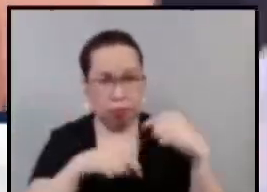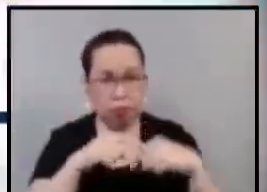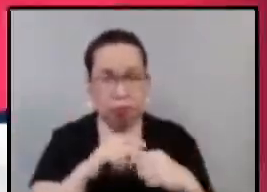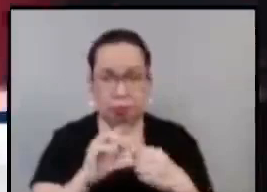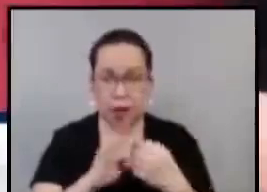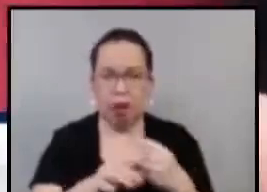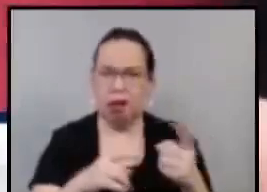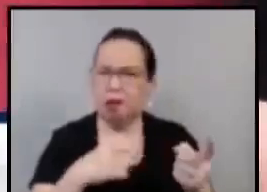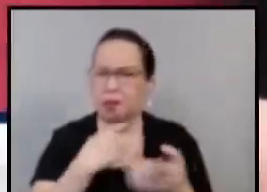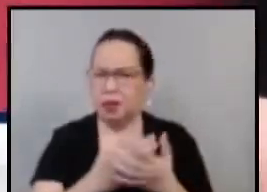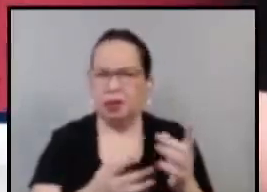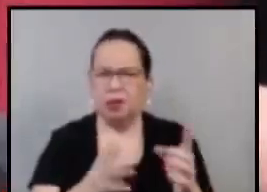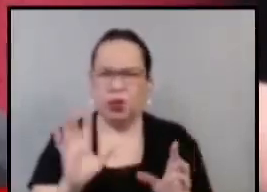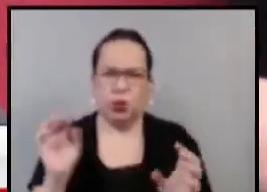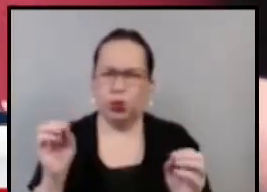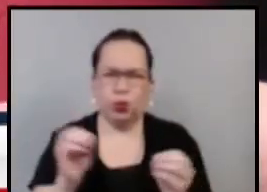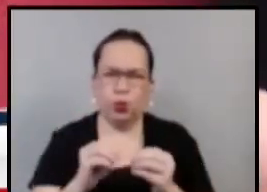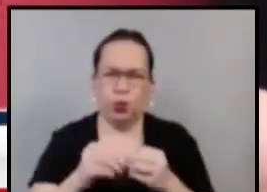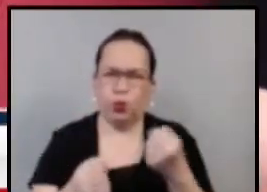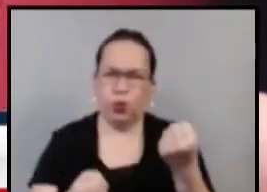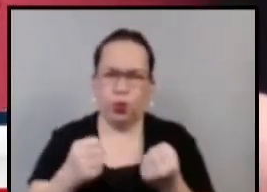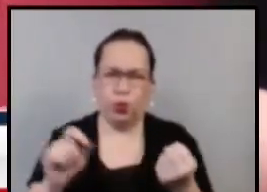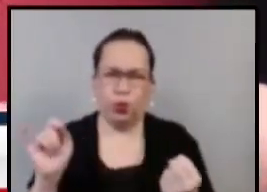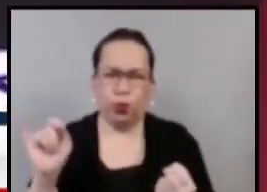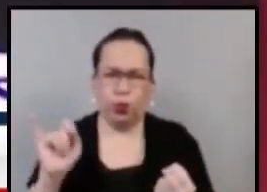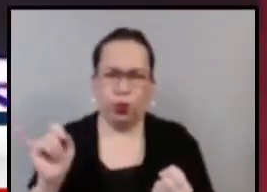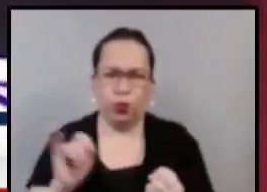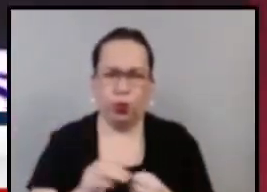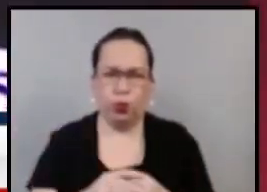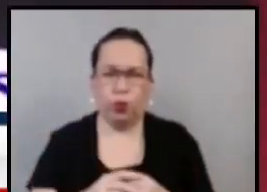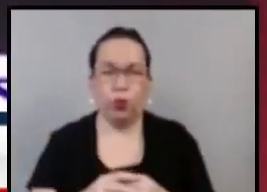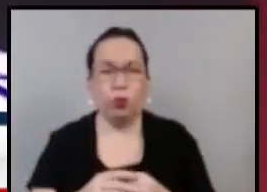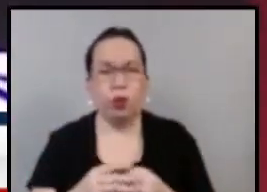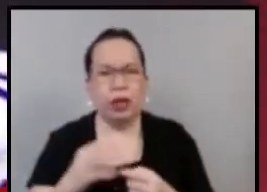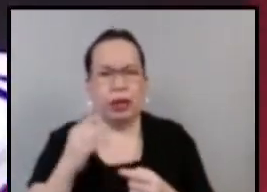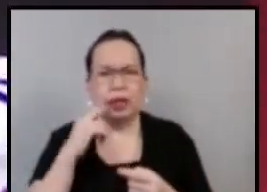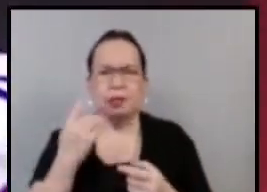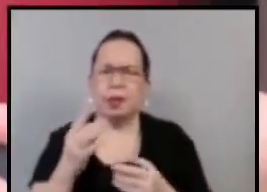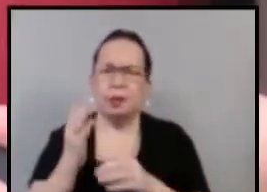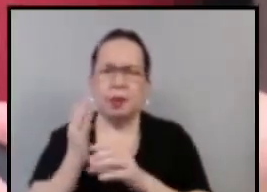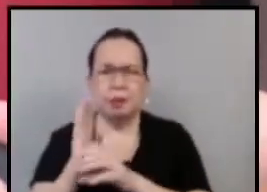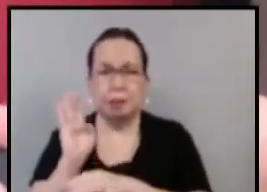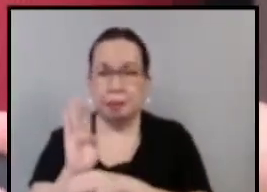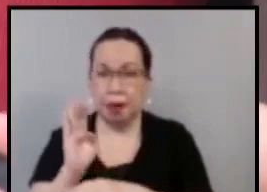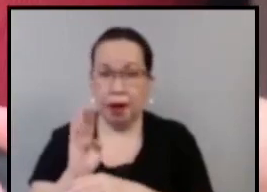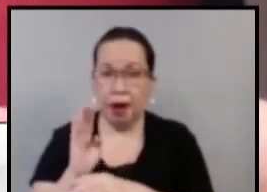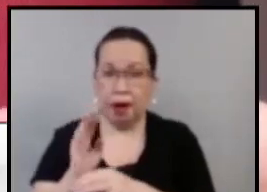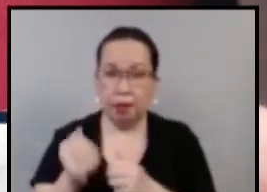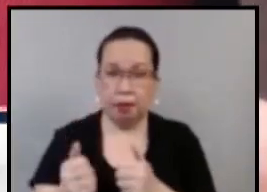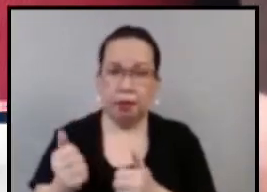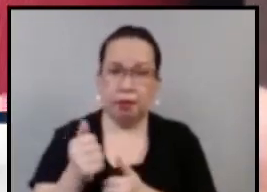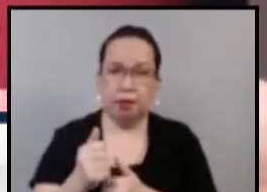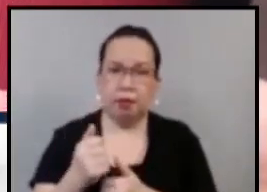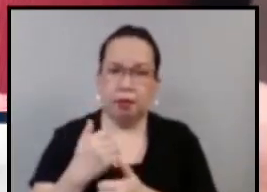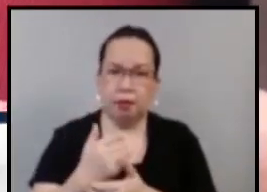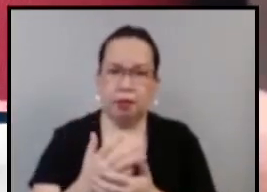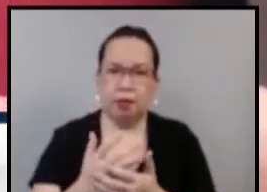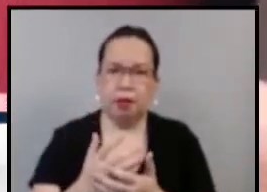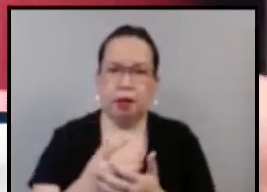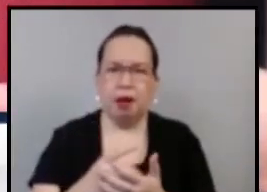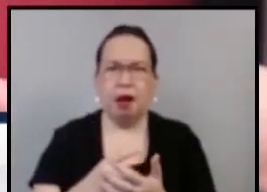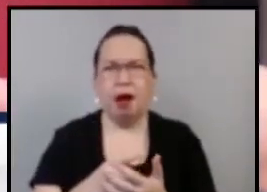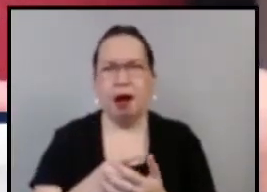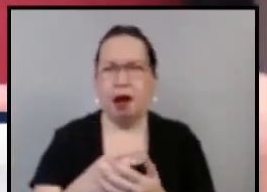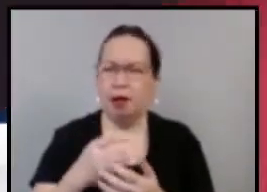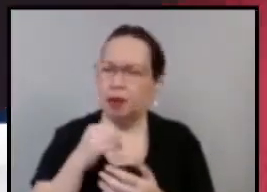Dinan. May magwiwilga siguro mga operator. Hindi nakikita operator namin eh. Lilipad lang kami ng taxi, hanap na lang kami ng